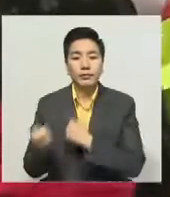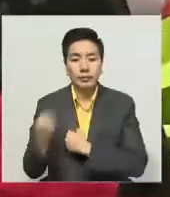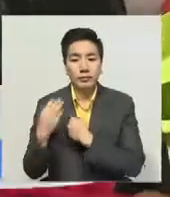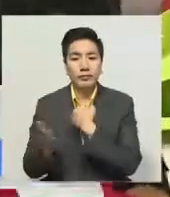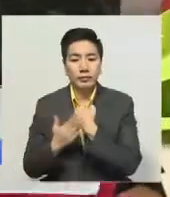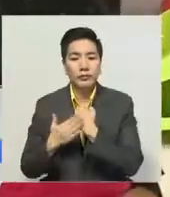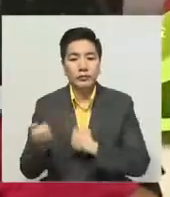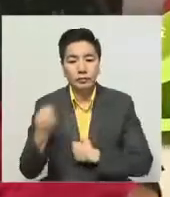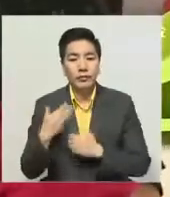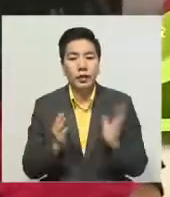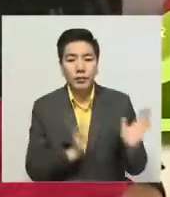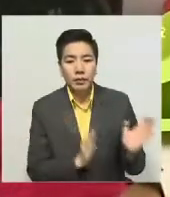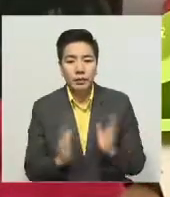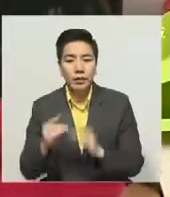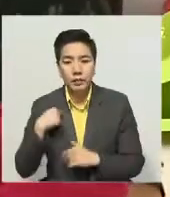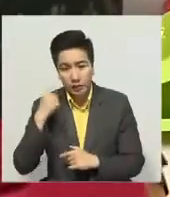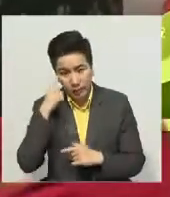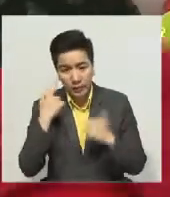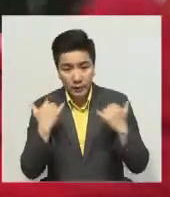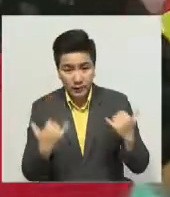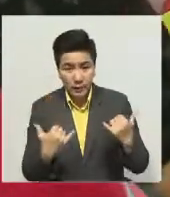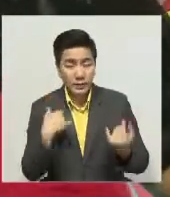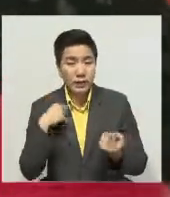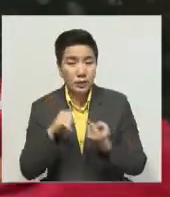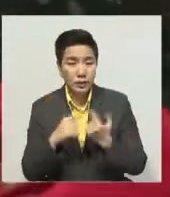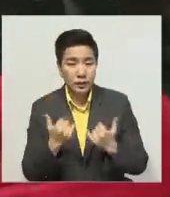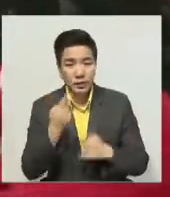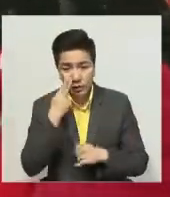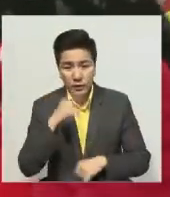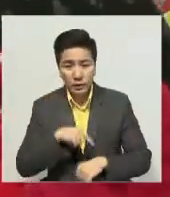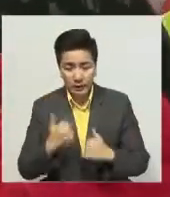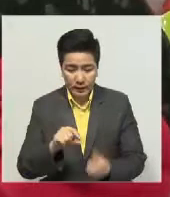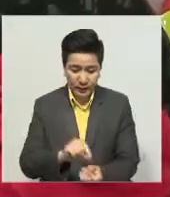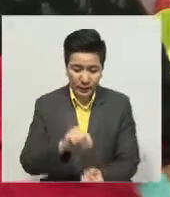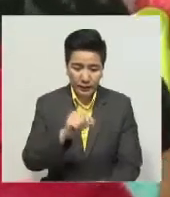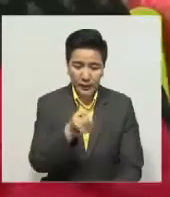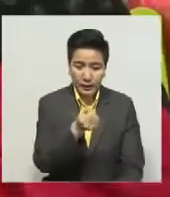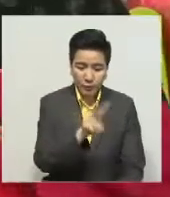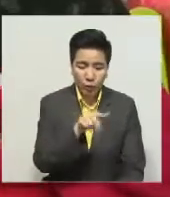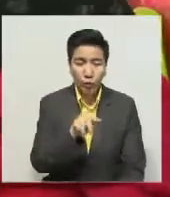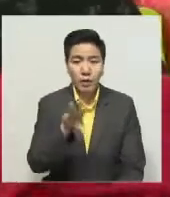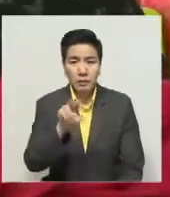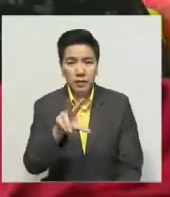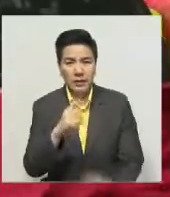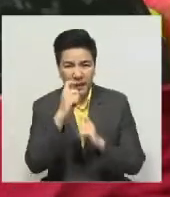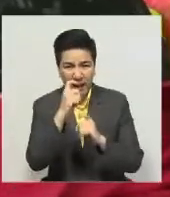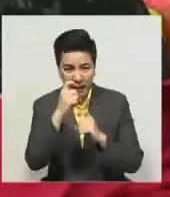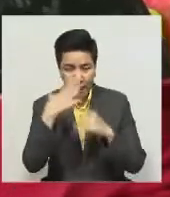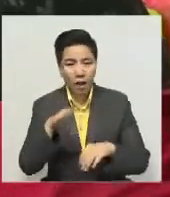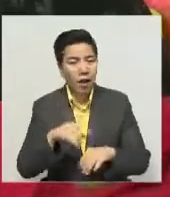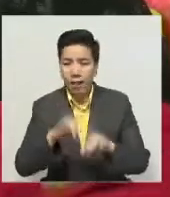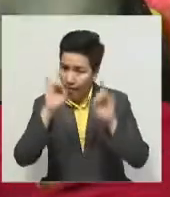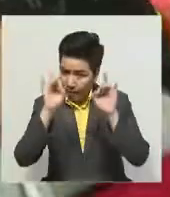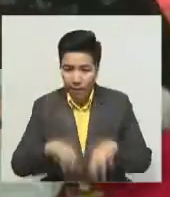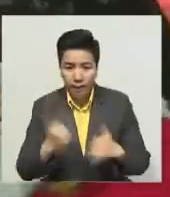ค่ะว่าช่วงนี้เป็นตอนนี้มัน12.53เนาะมันขั้นวิกฤตแล้วอะค่ะเกินขั้นวิกฤ